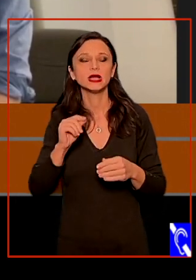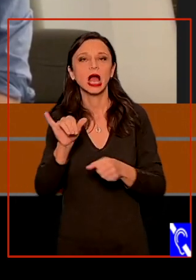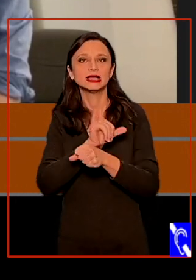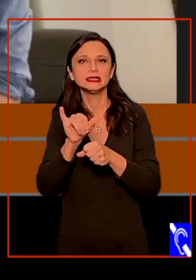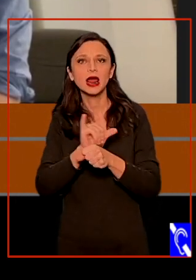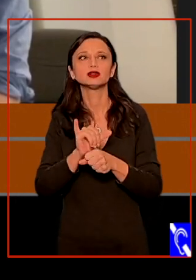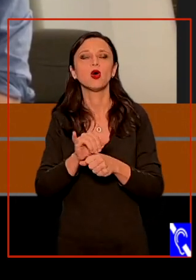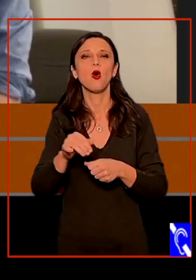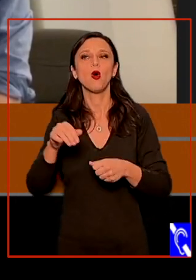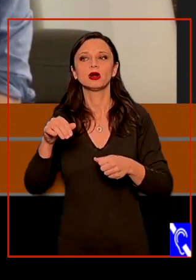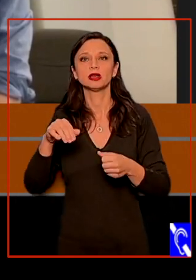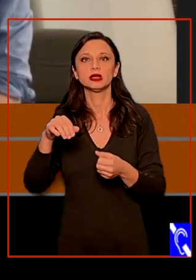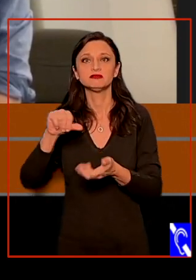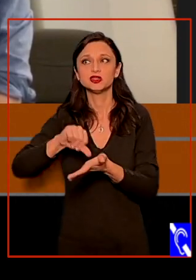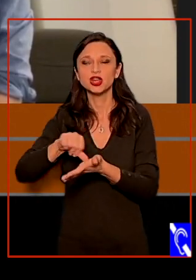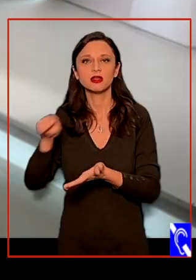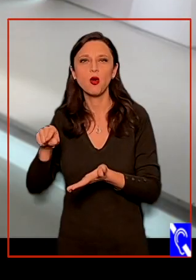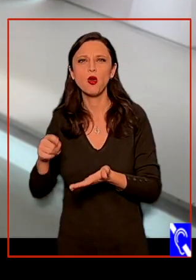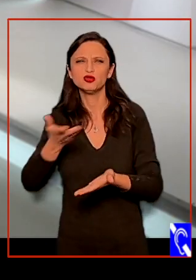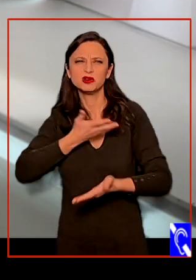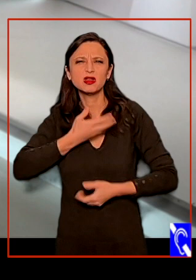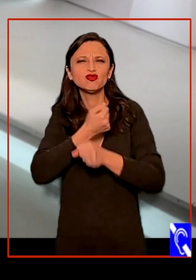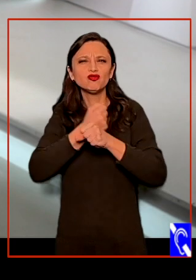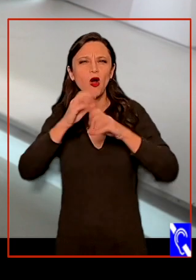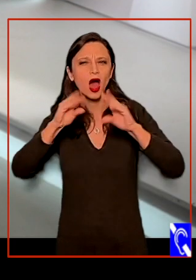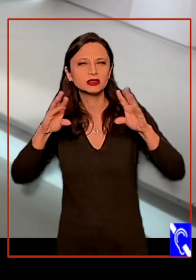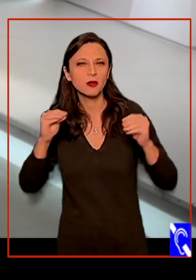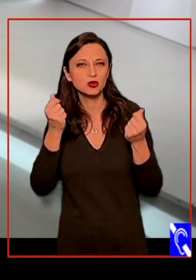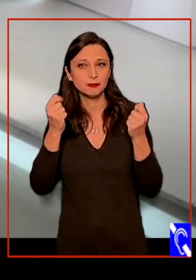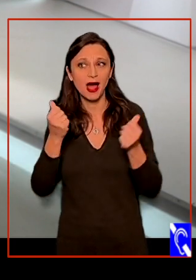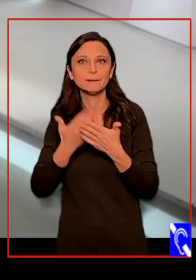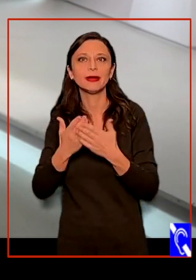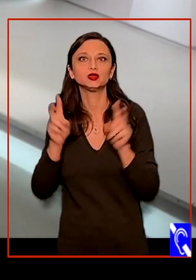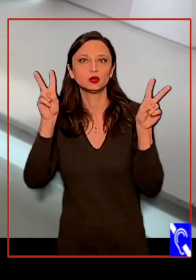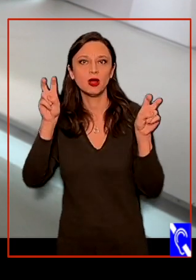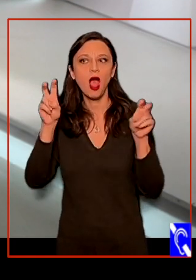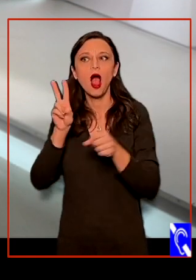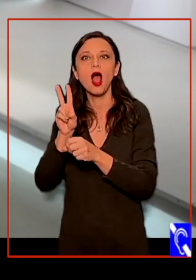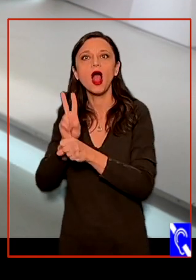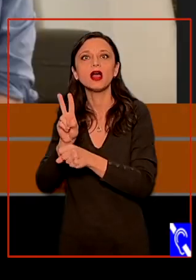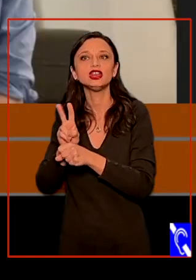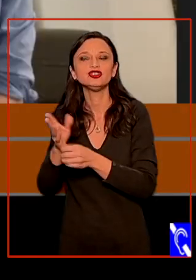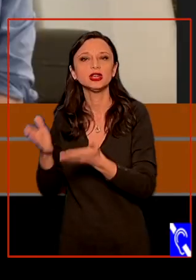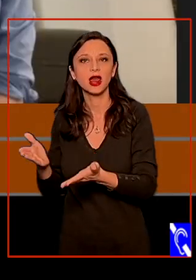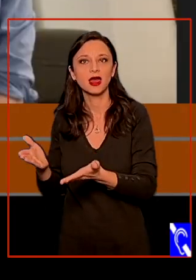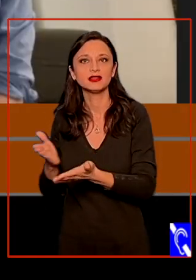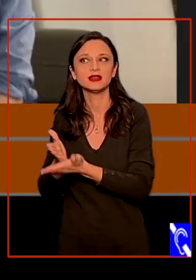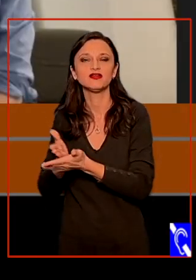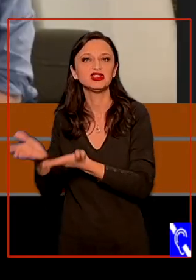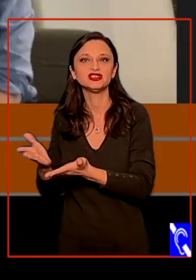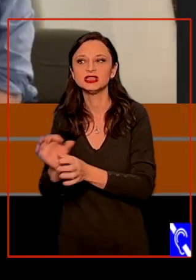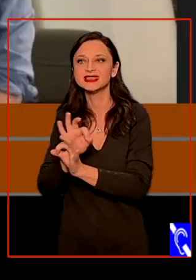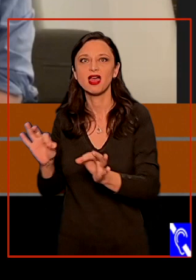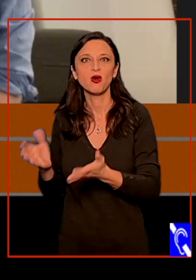aceste centre și fac foarte mulți bani, de fapt, din așa numită îngrijire a persoanelor cu dizabilități? Povestea asta este